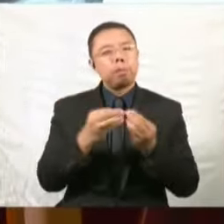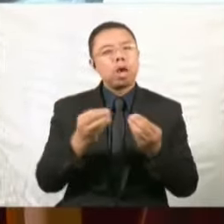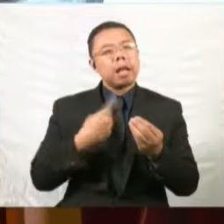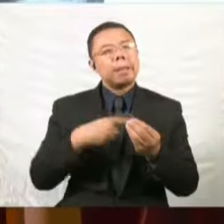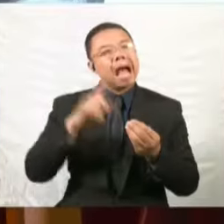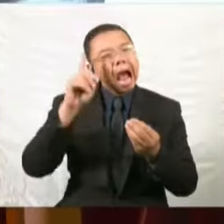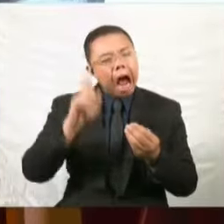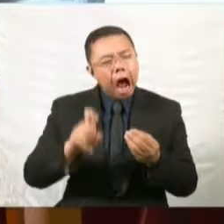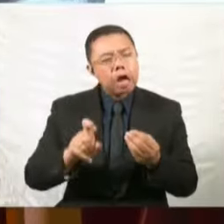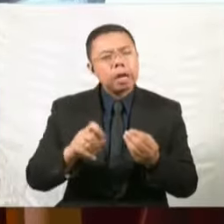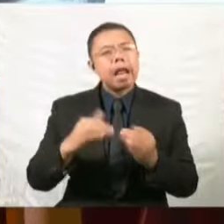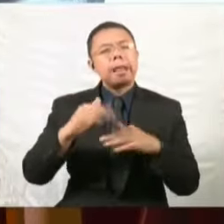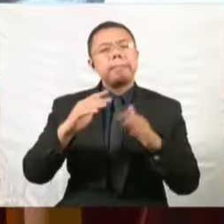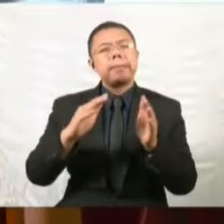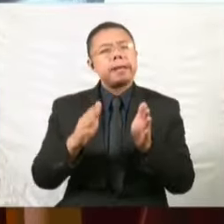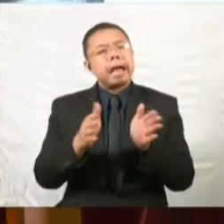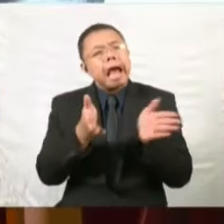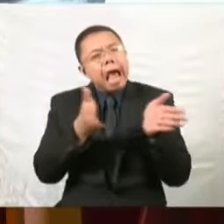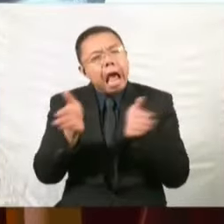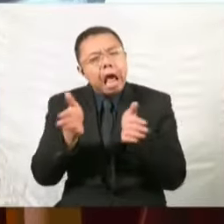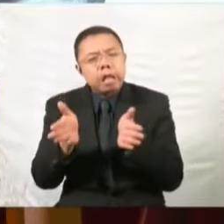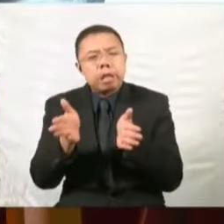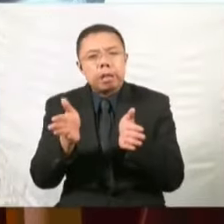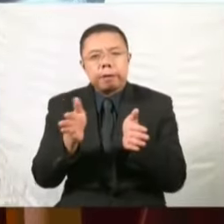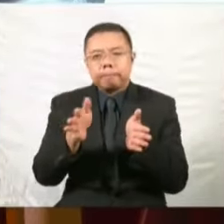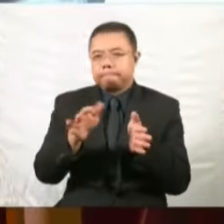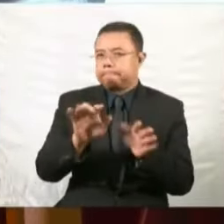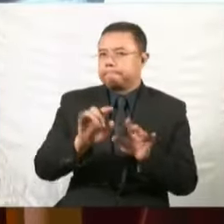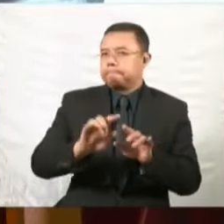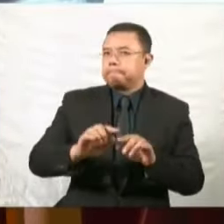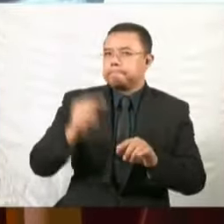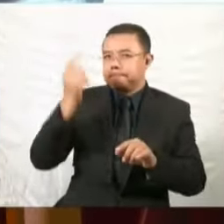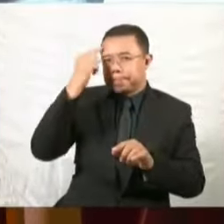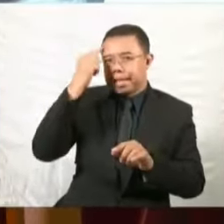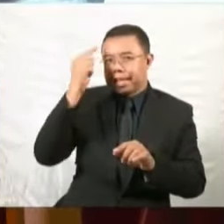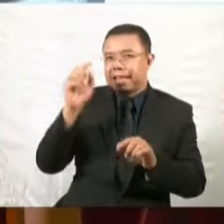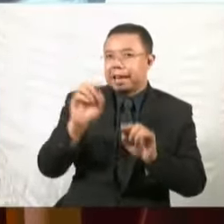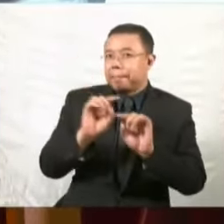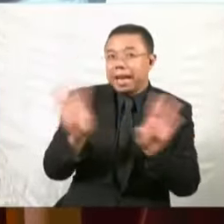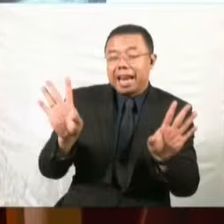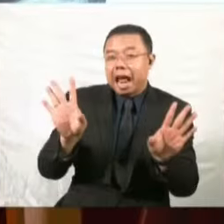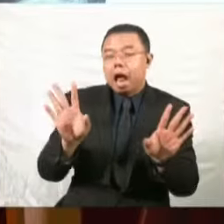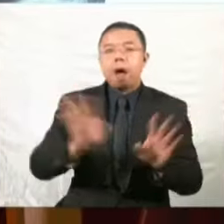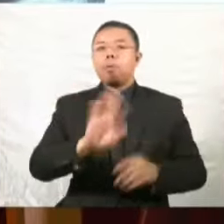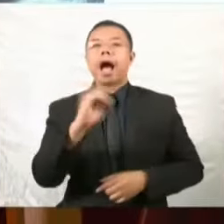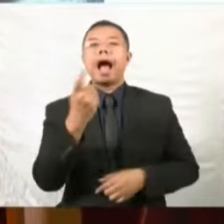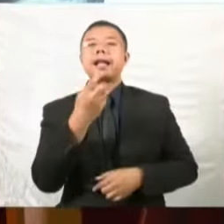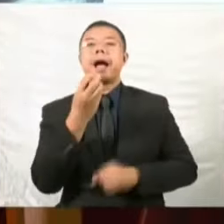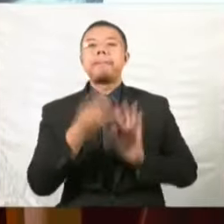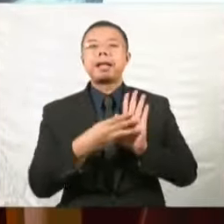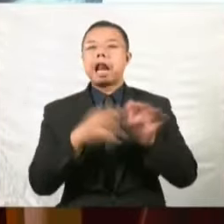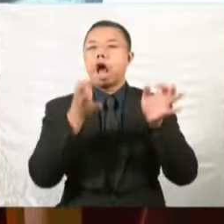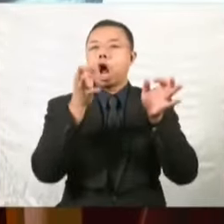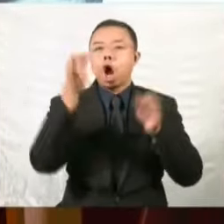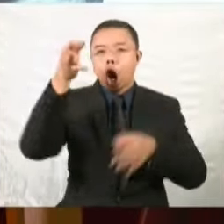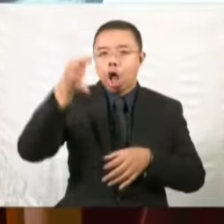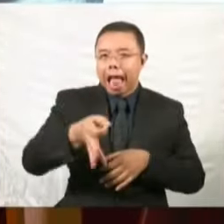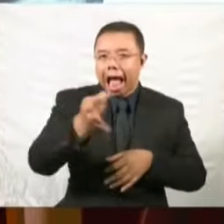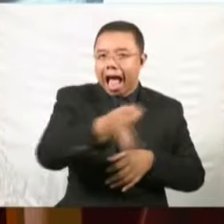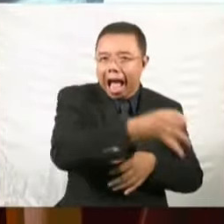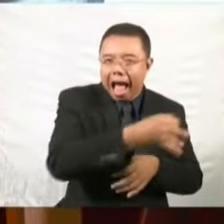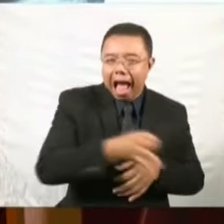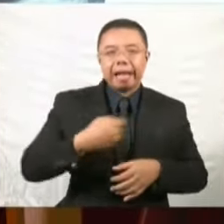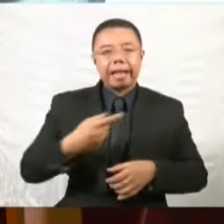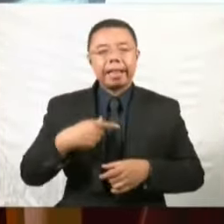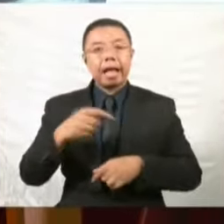kami harus lebih bijak tidak hanya membahas perkotaan dan tolong diingat kami ini adalah dari semua yang hadir di